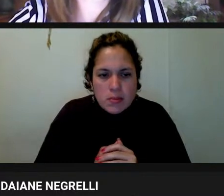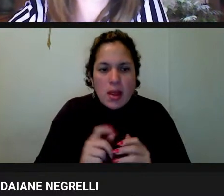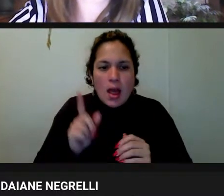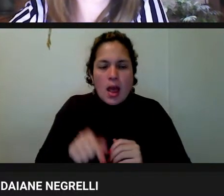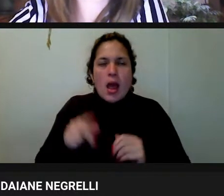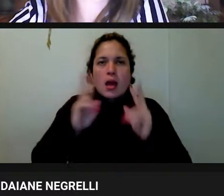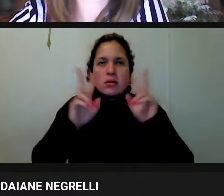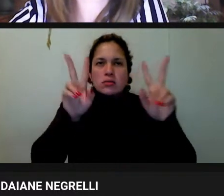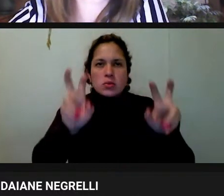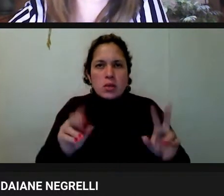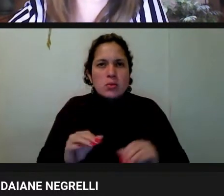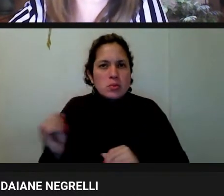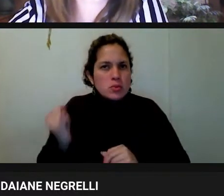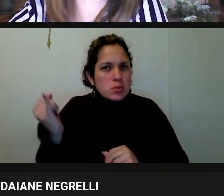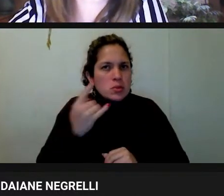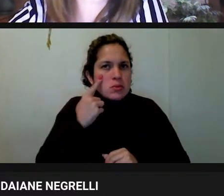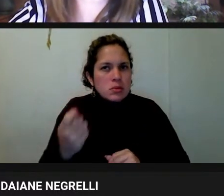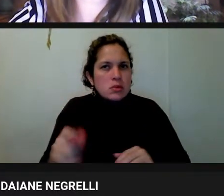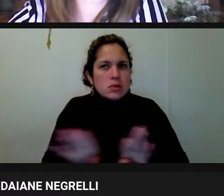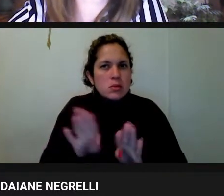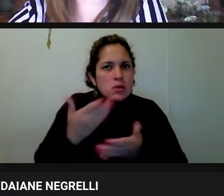interessante de se analisar ainda.